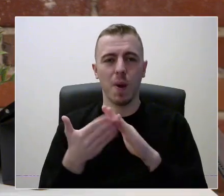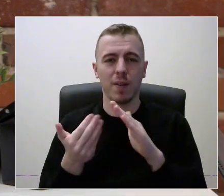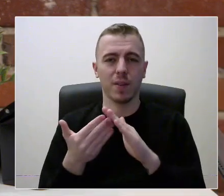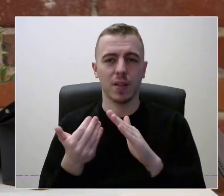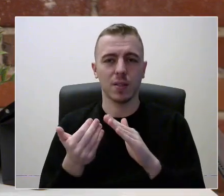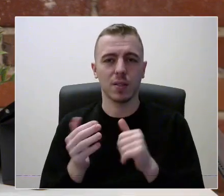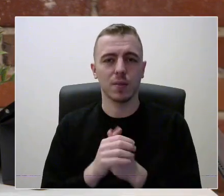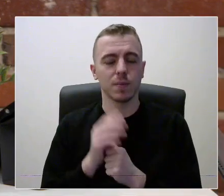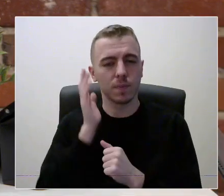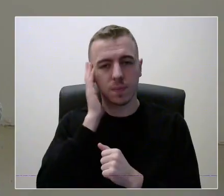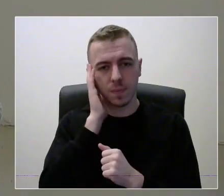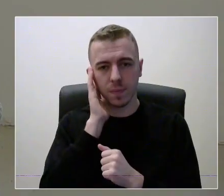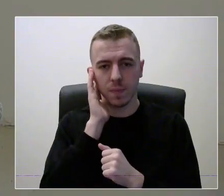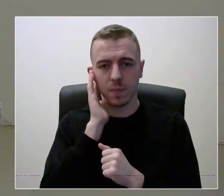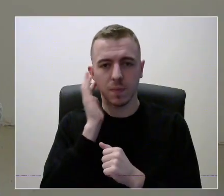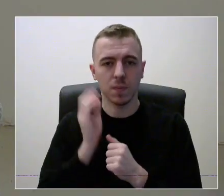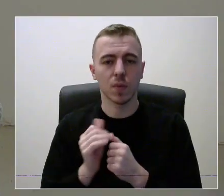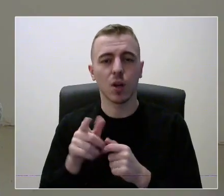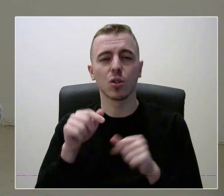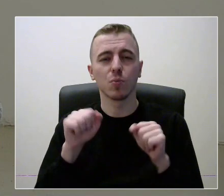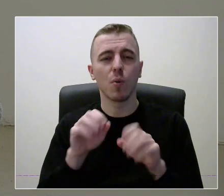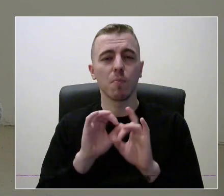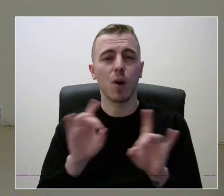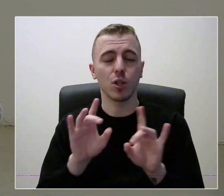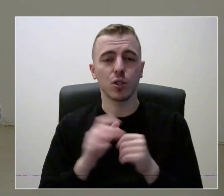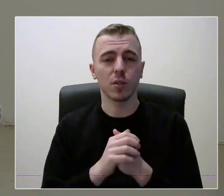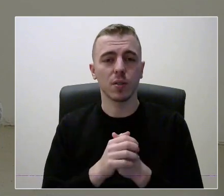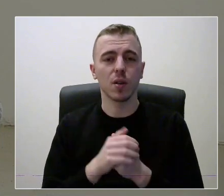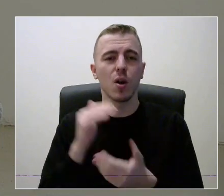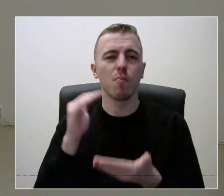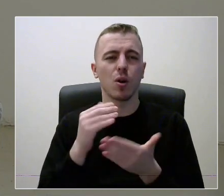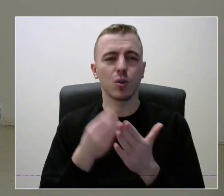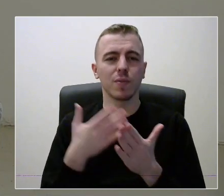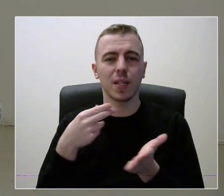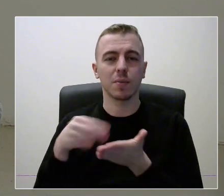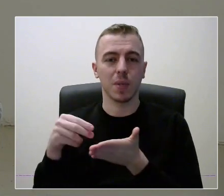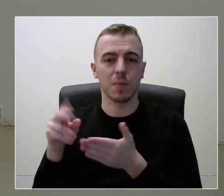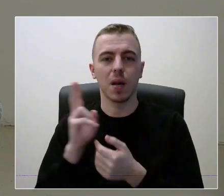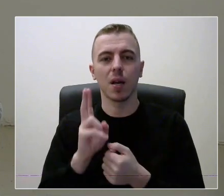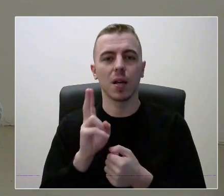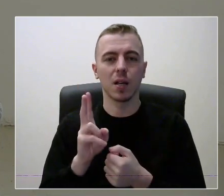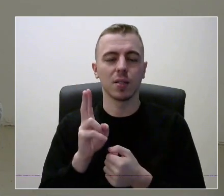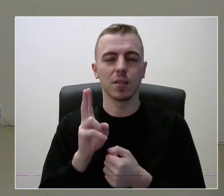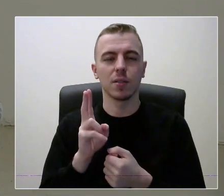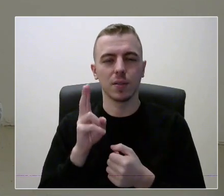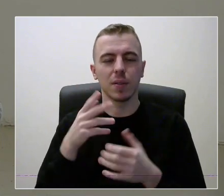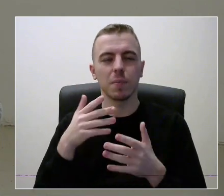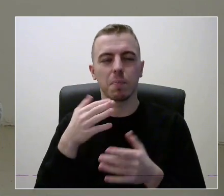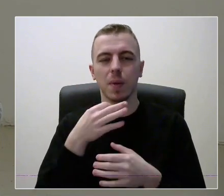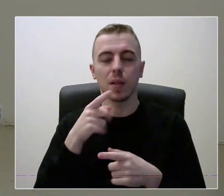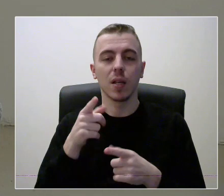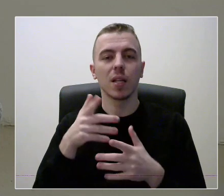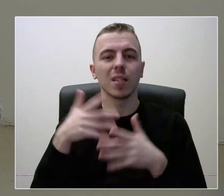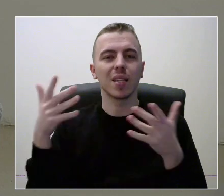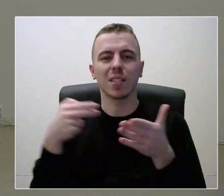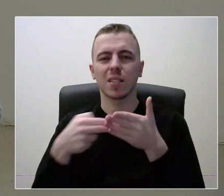sudaryti lygias sąlygas. Aš galiu paaiškinti, kadangi mažos vietės pirkimus ypatingai prie statybos darbų didesnės įmonės jos nedalyvauja. Tiesiog